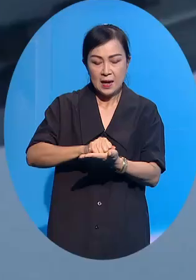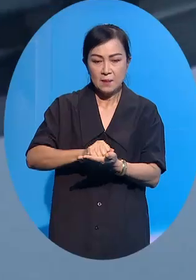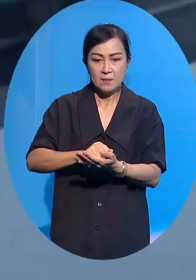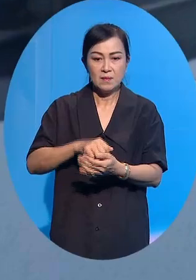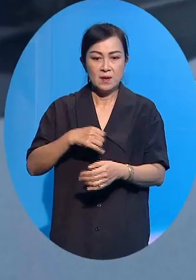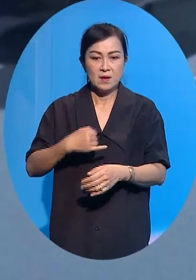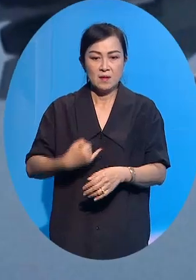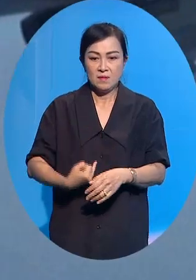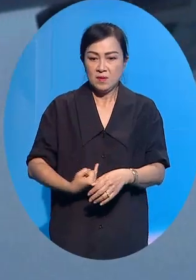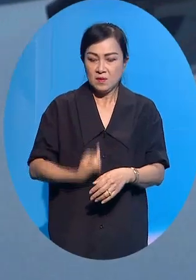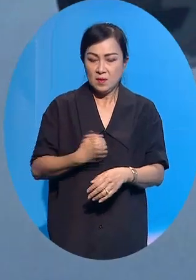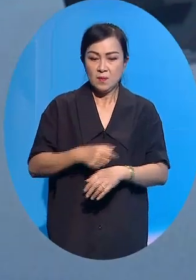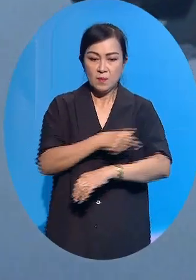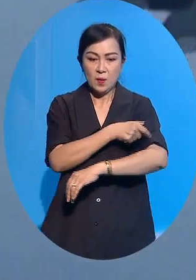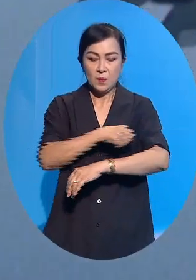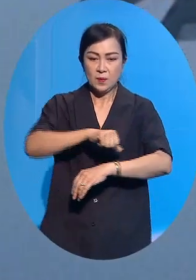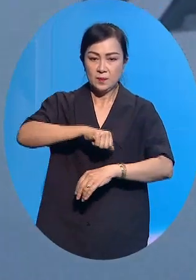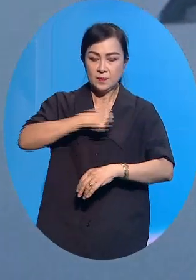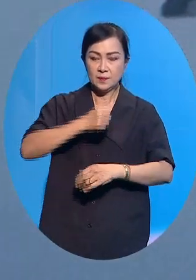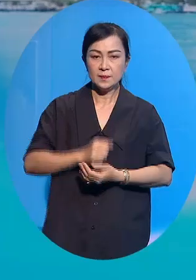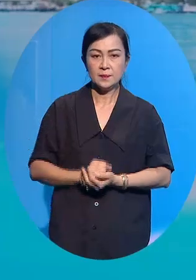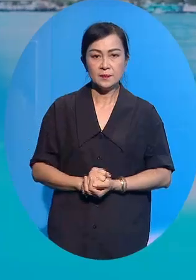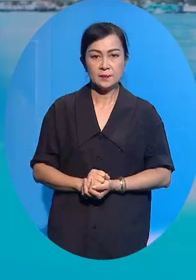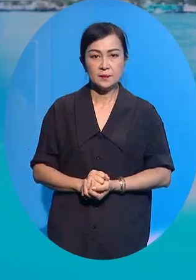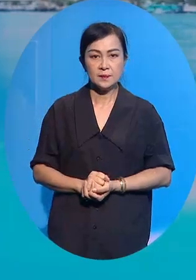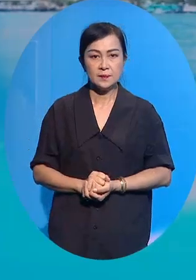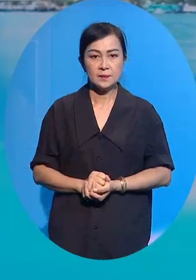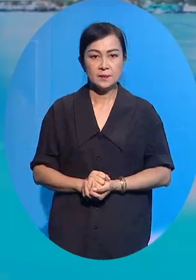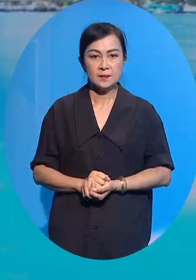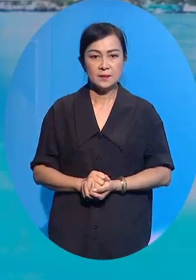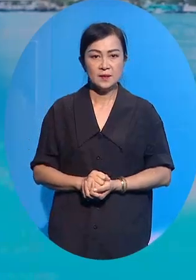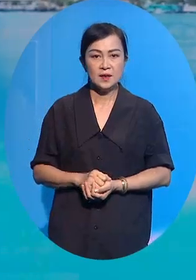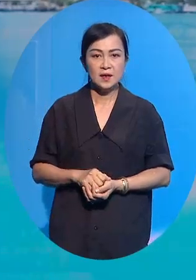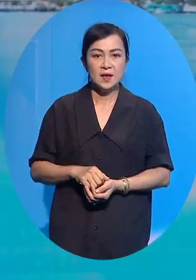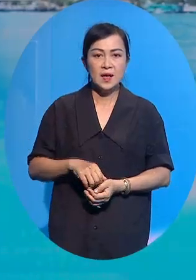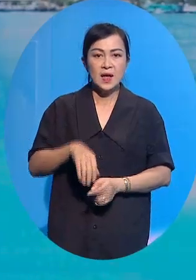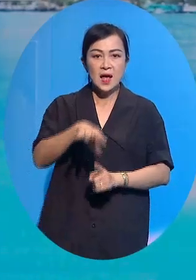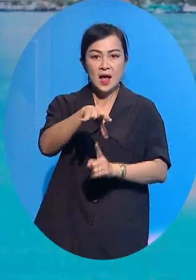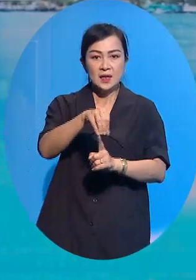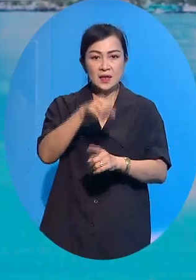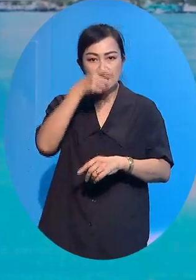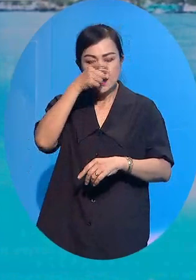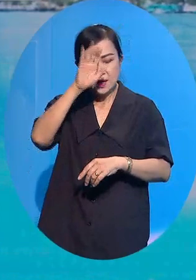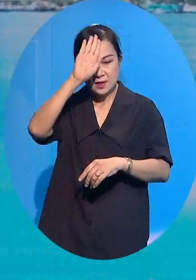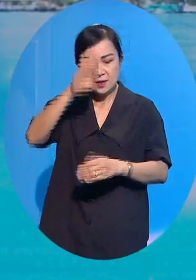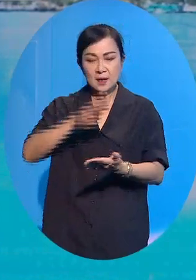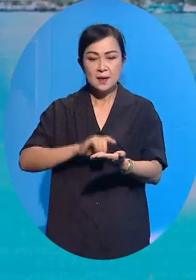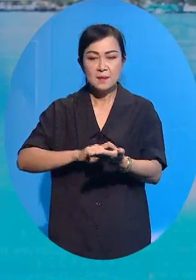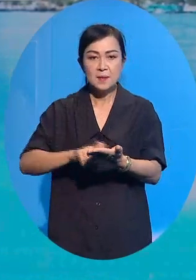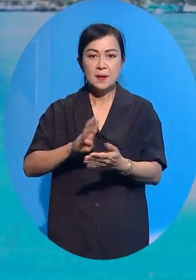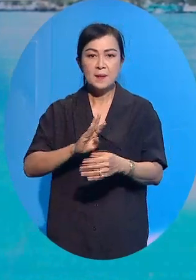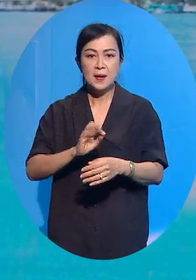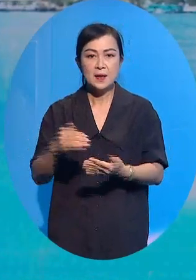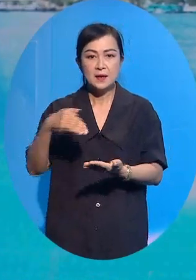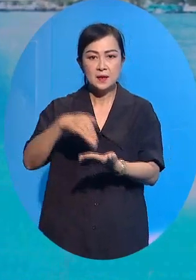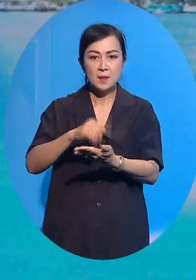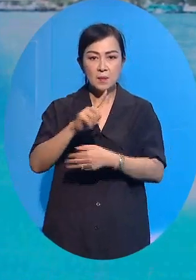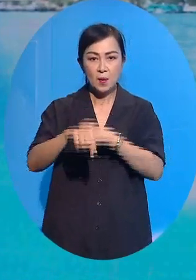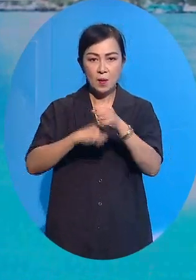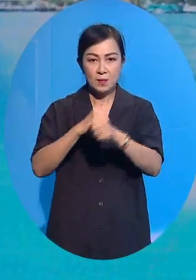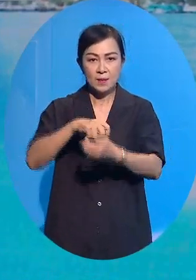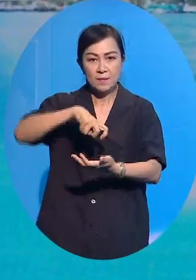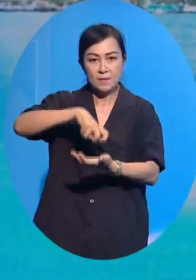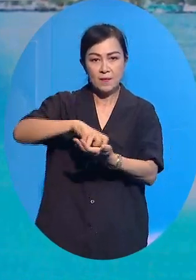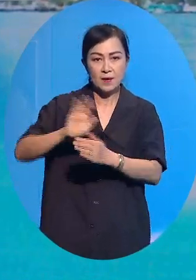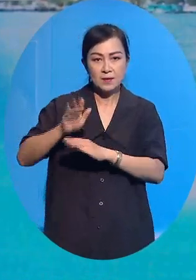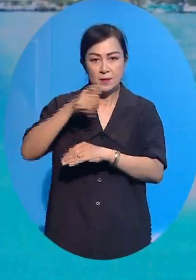kiên quyết để bảo vệ chủ quyền. Theo hãng tin TASS của Nga, Tổng thống Mỹ Joe Biden đã gia hạn thêm 1 năm các lệnh